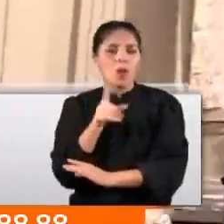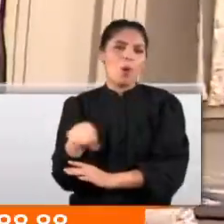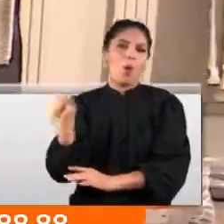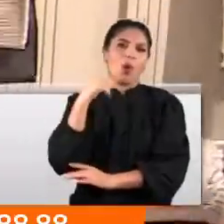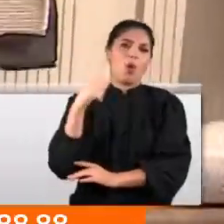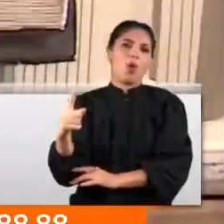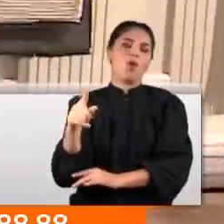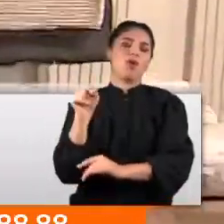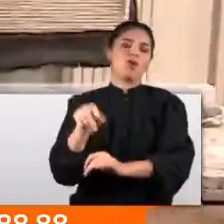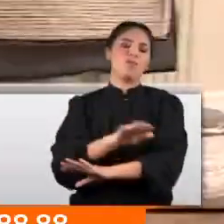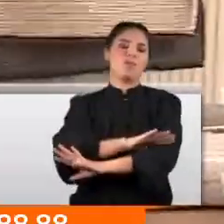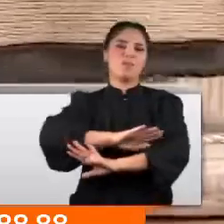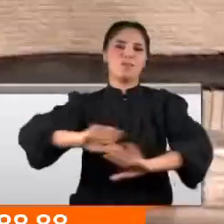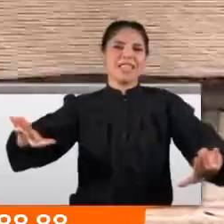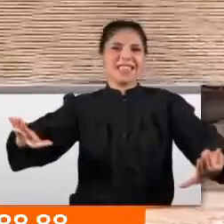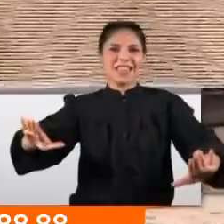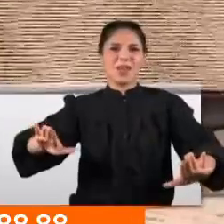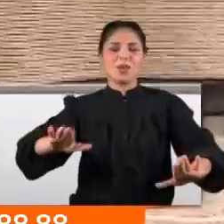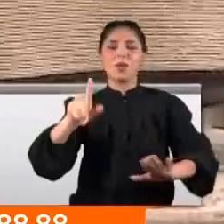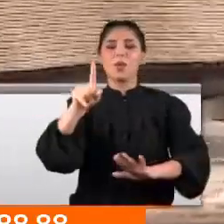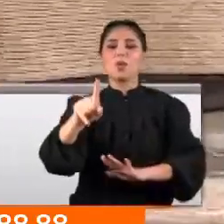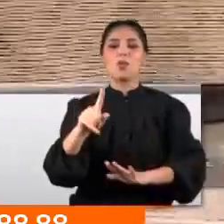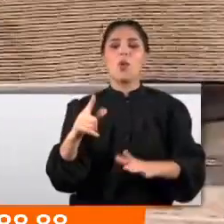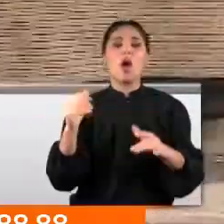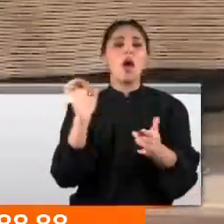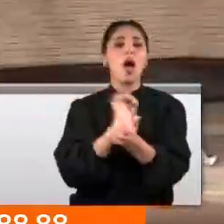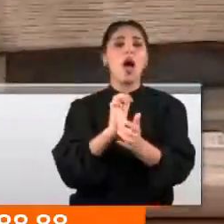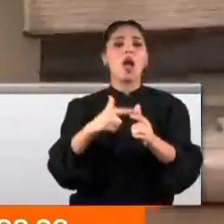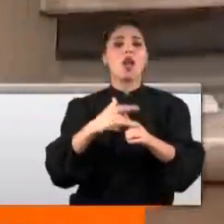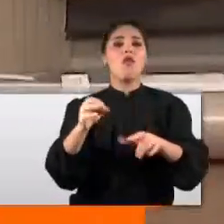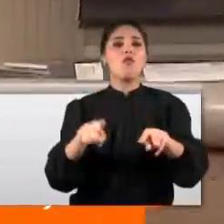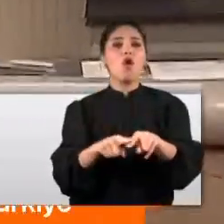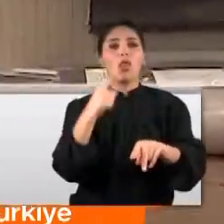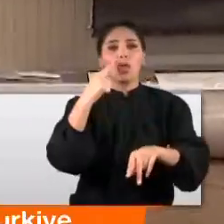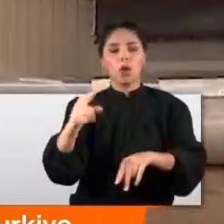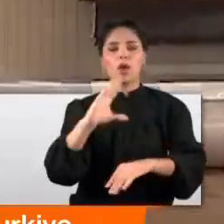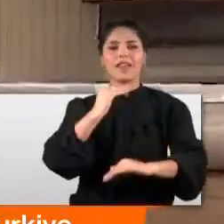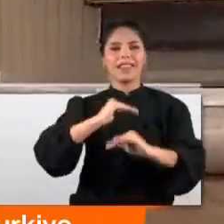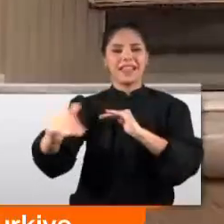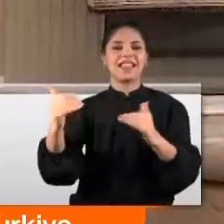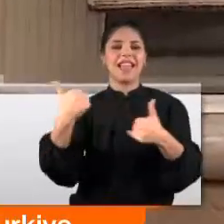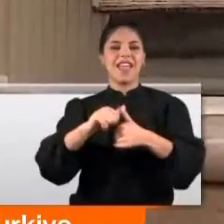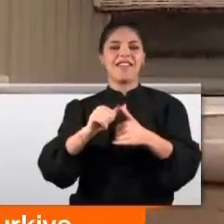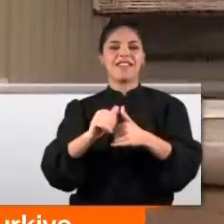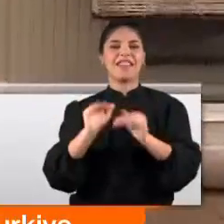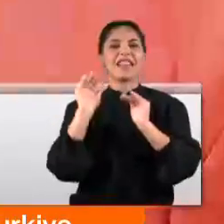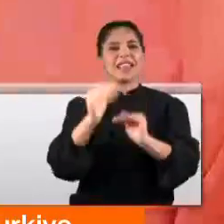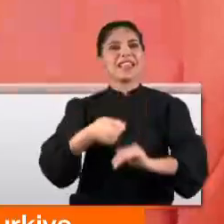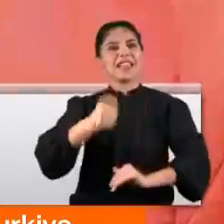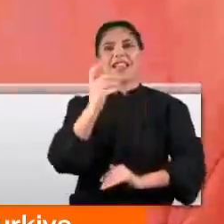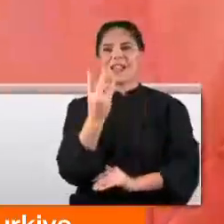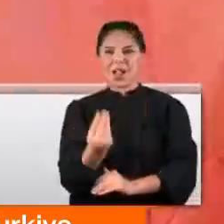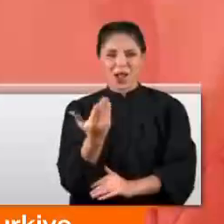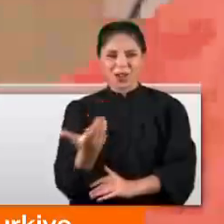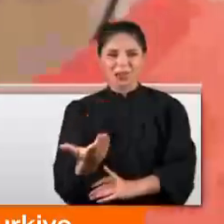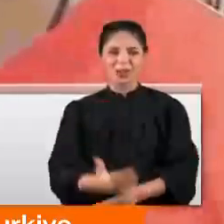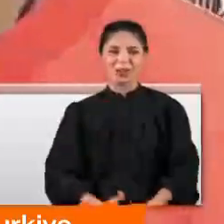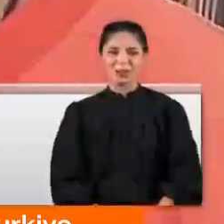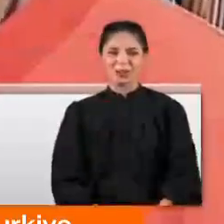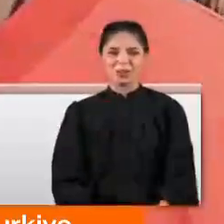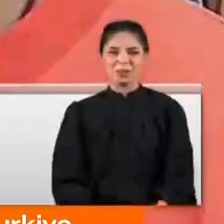durum artık geride kalacak. Çünkü kurulan aile fonuyla birlikte gençlere evlilik desteği kredisi sağlanacak. Bence güzel bir